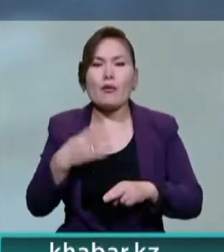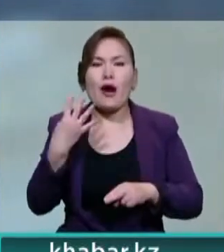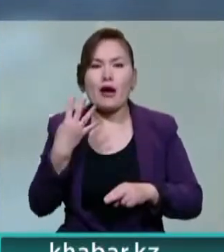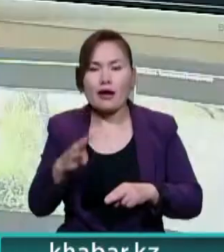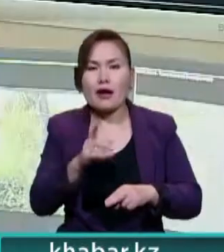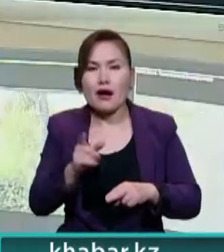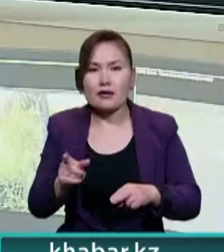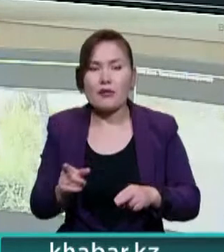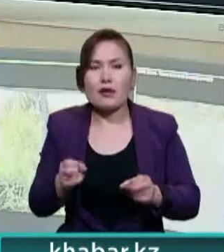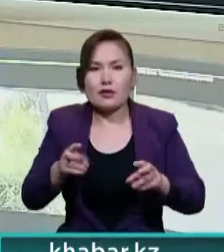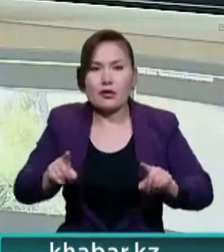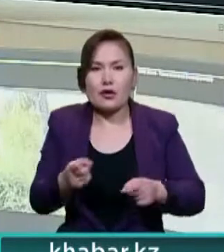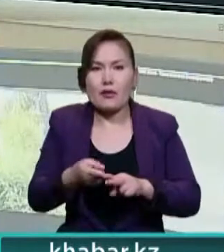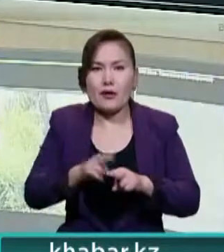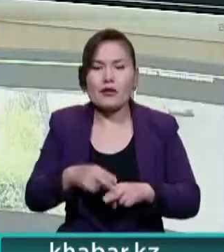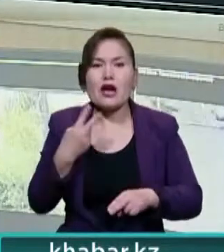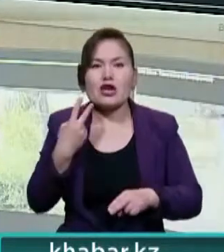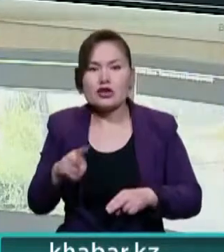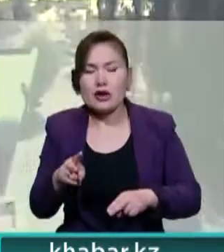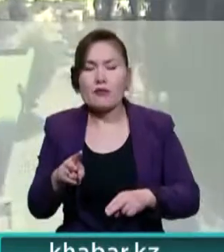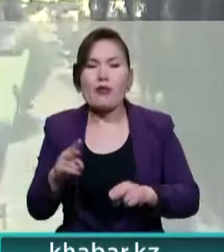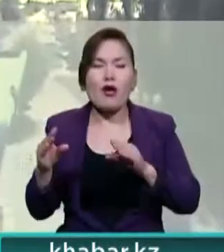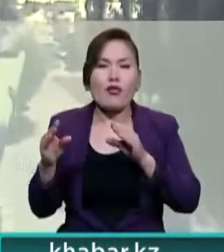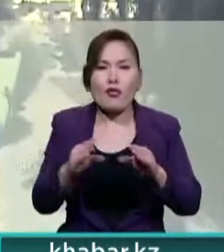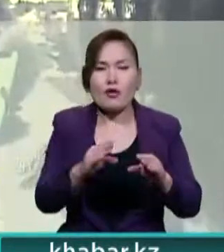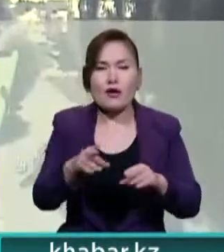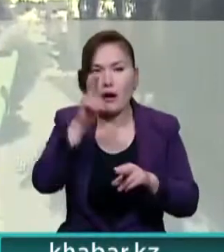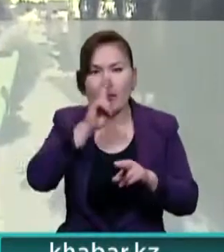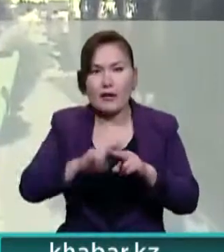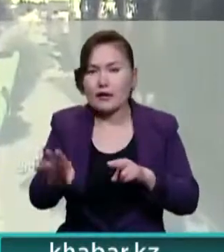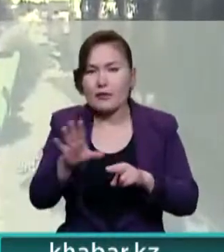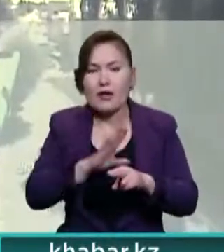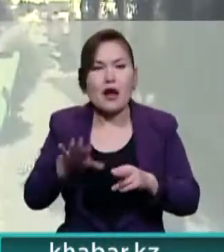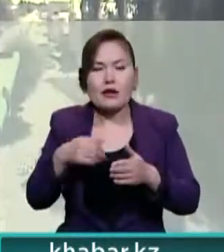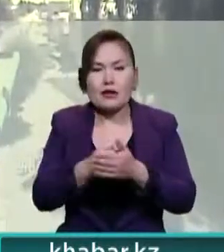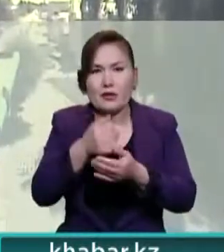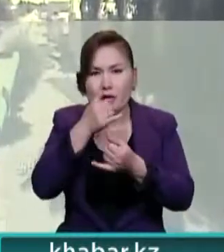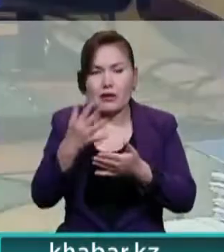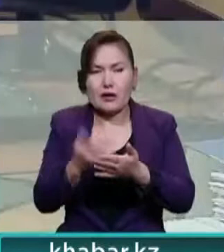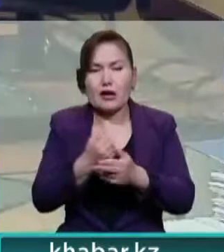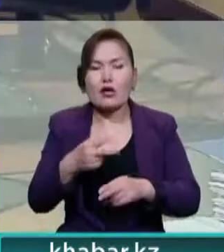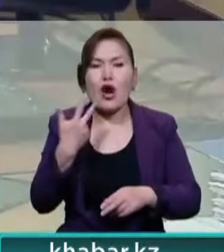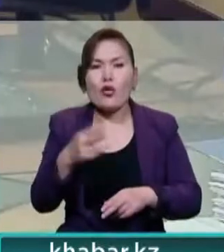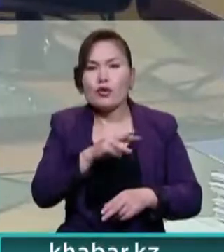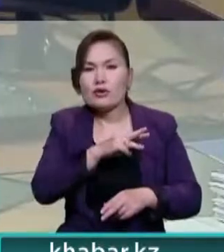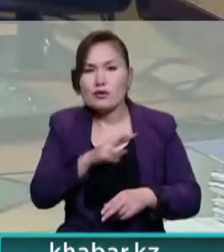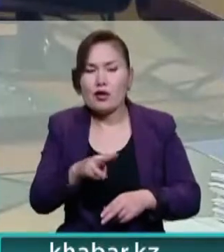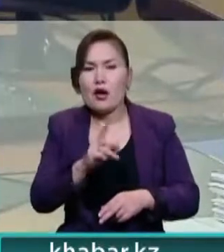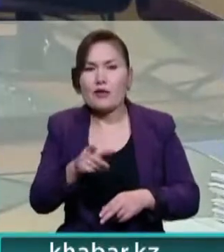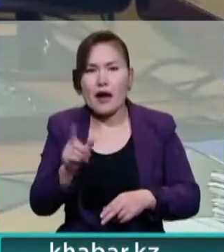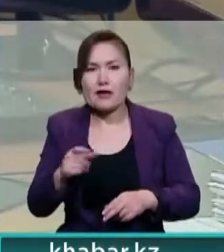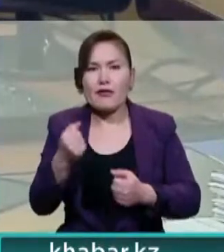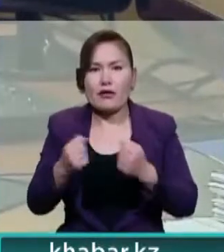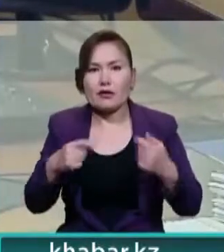қылмыс ашылып отыр. Ал 20 көлік үшті-күйлі жоғалып кеткен. Салдарынан тұрғындар 30 миллион теңге көлемінде шығынға батты.